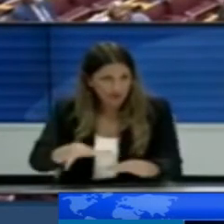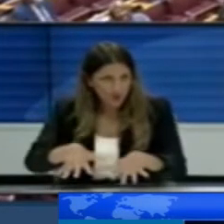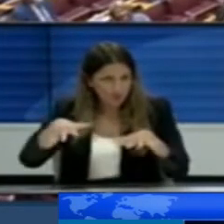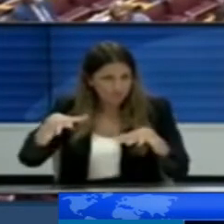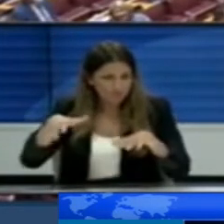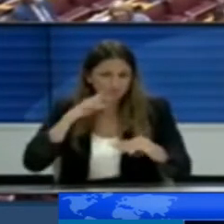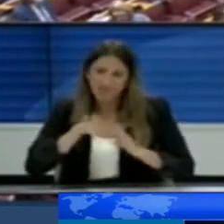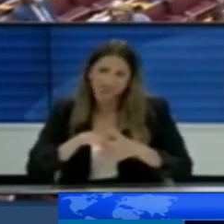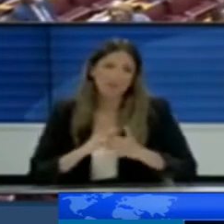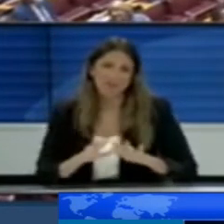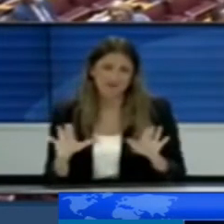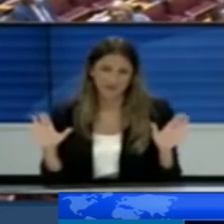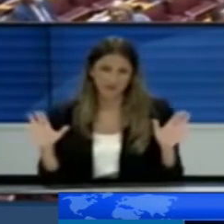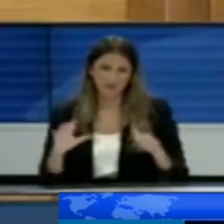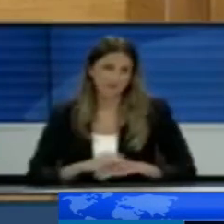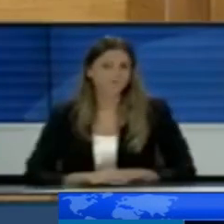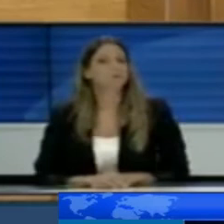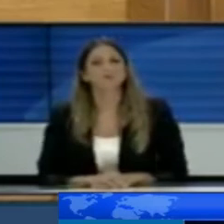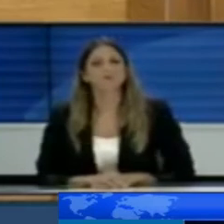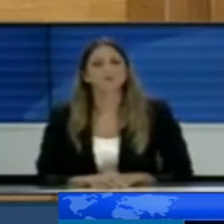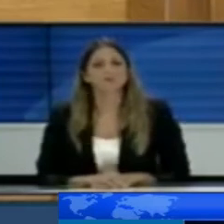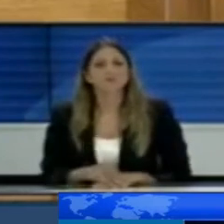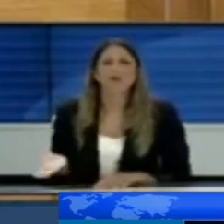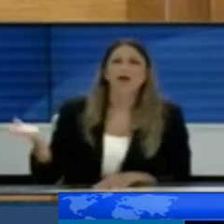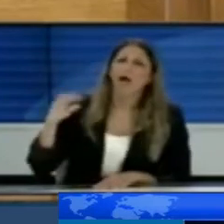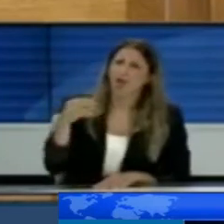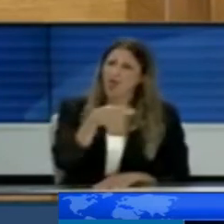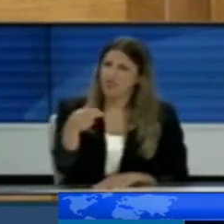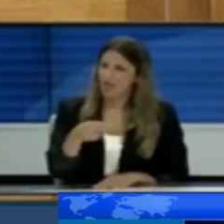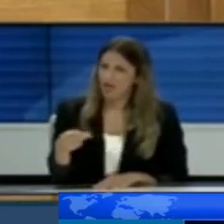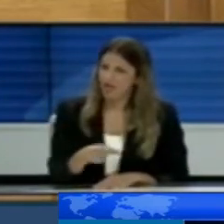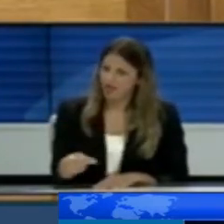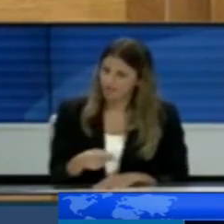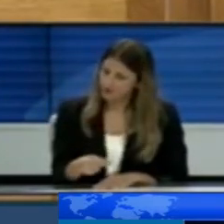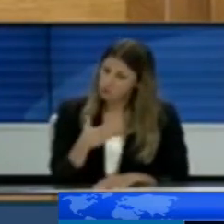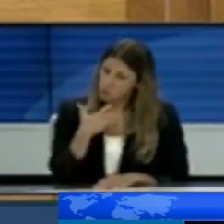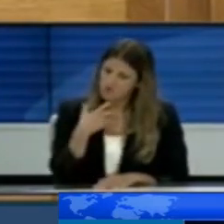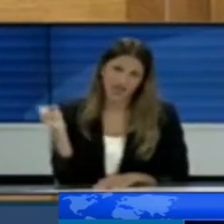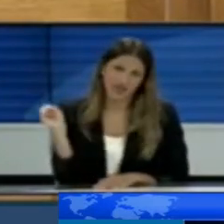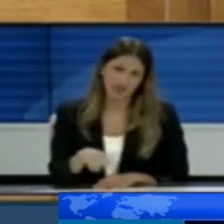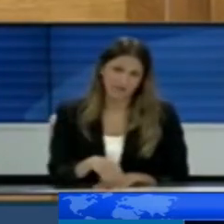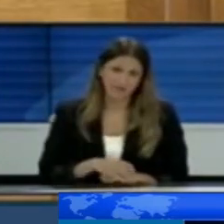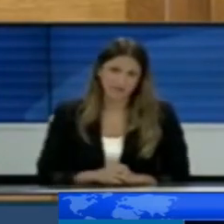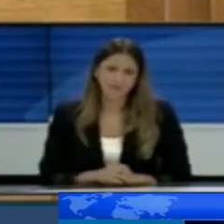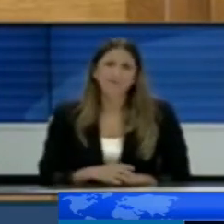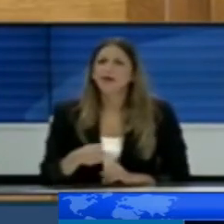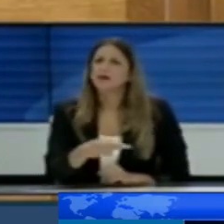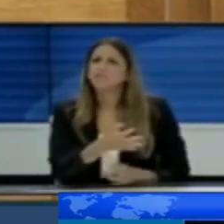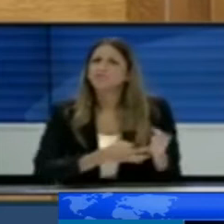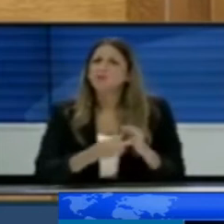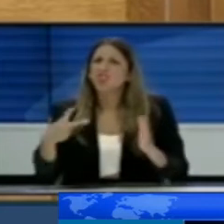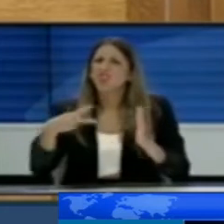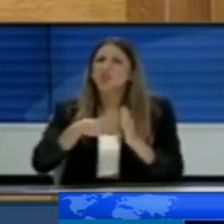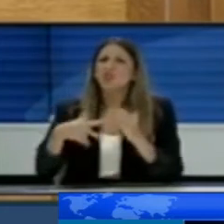Βρήκα όμως πολύ ενδιαφέρουσα την αναφορά σας στο 2015 και δεν μπορώ να την